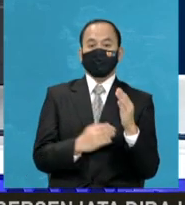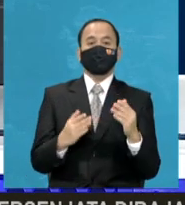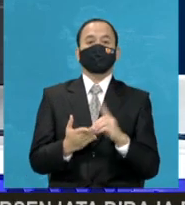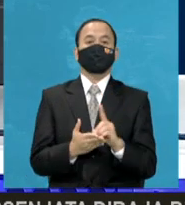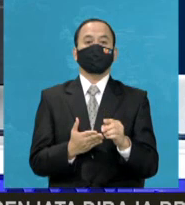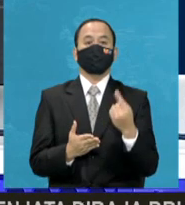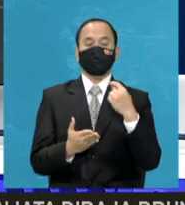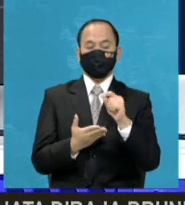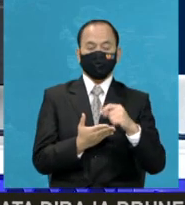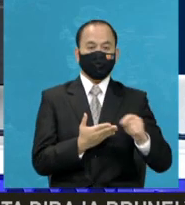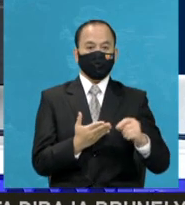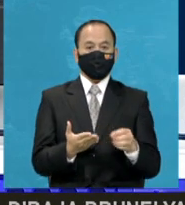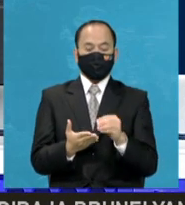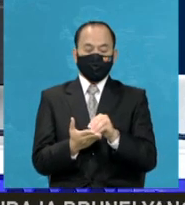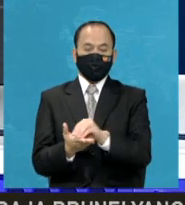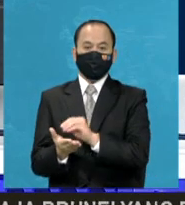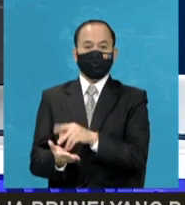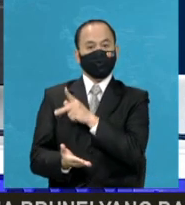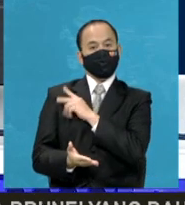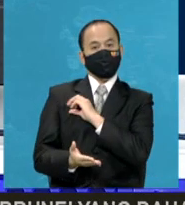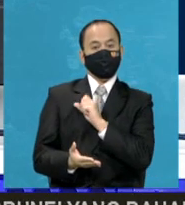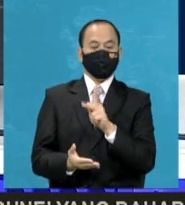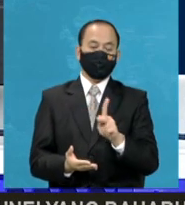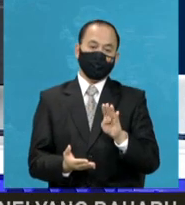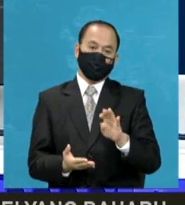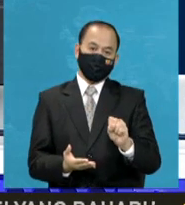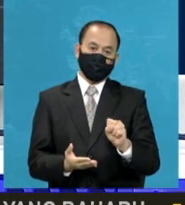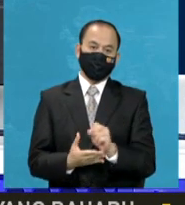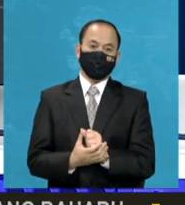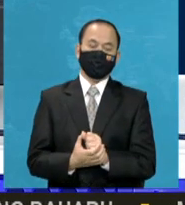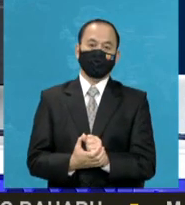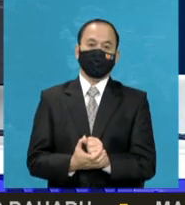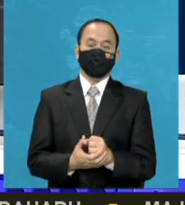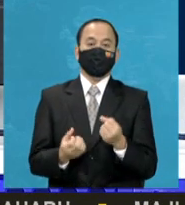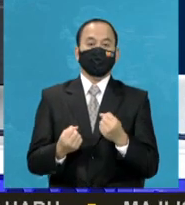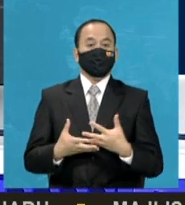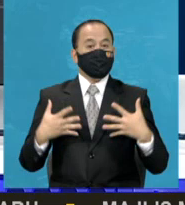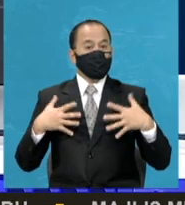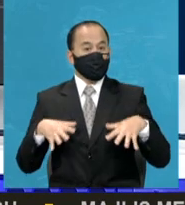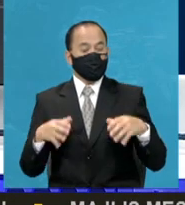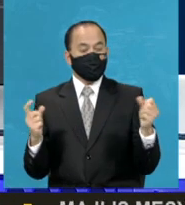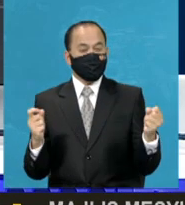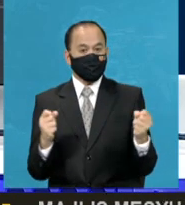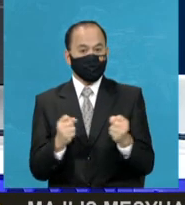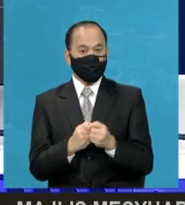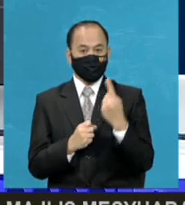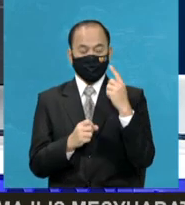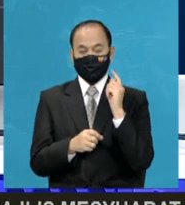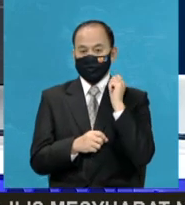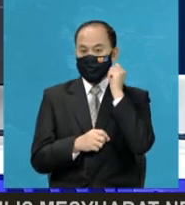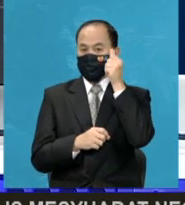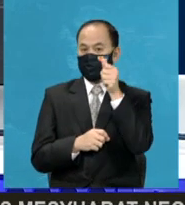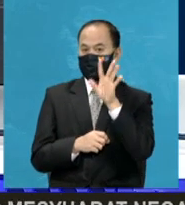peruntukan bagi Kementerian Kebudayaan belia dan sukan sidang akan disambung esok 09.00 30 pagi